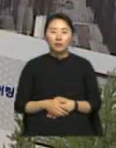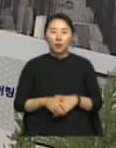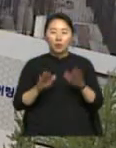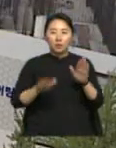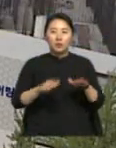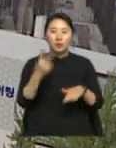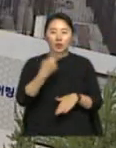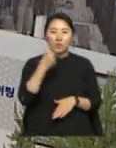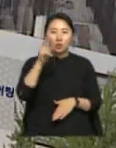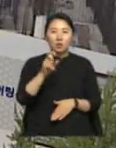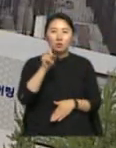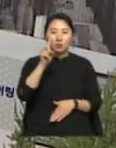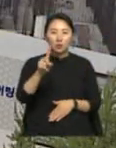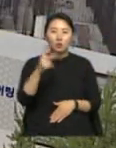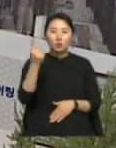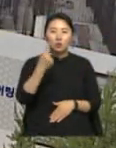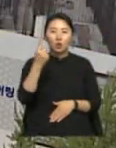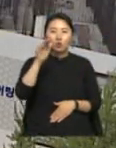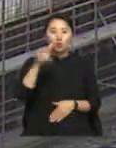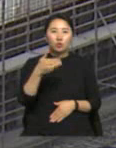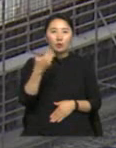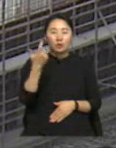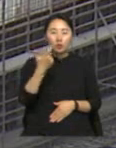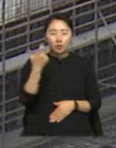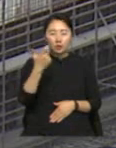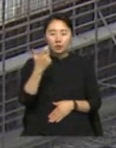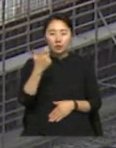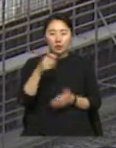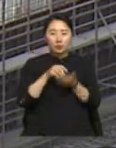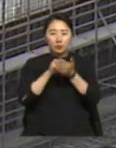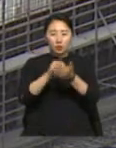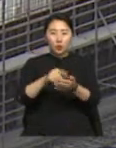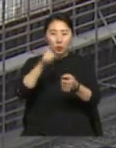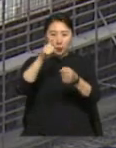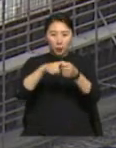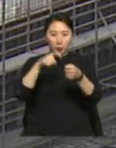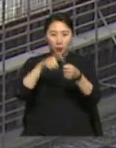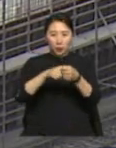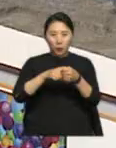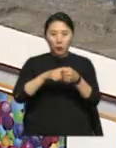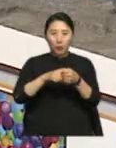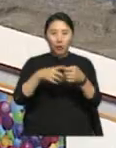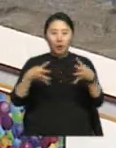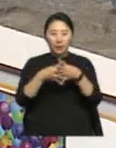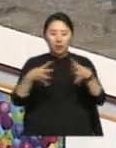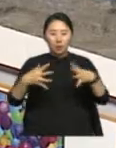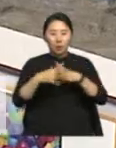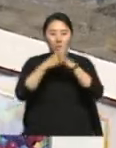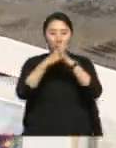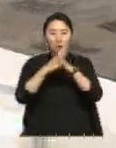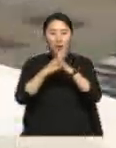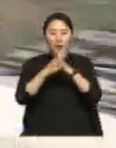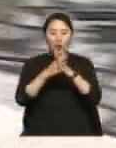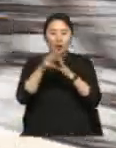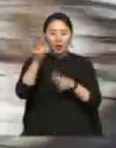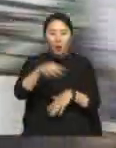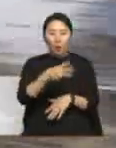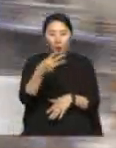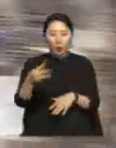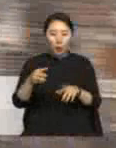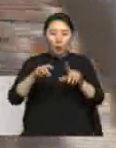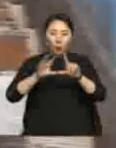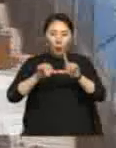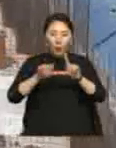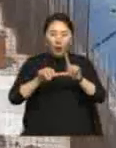오는 2021년 1996세대의 입주를 목표로 아파트 공사가 한창입니다. 한때 로또 아파트로 불릴